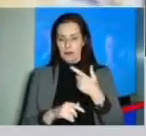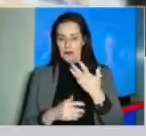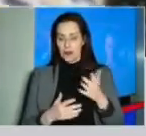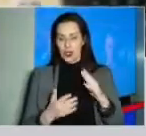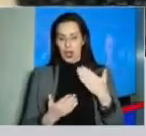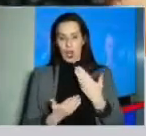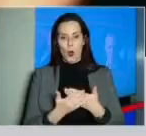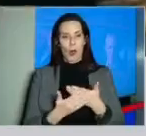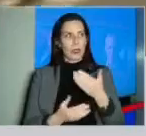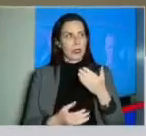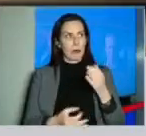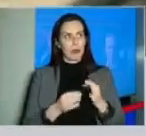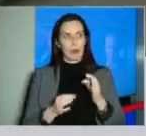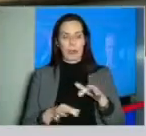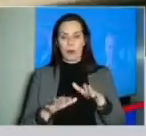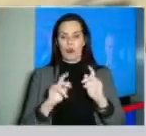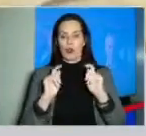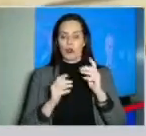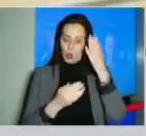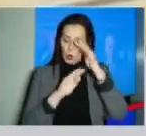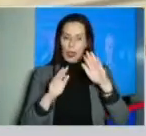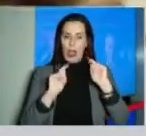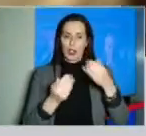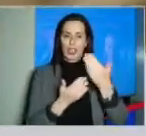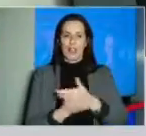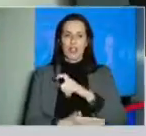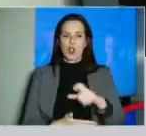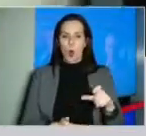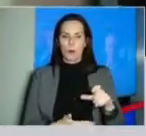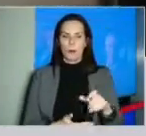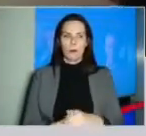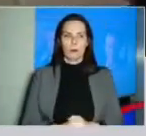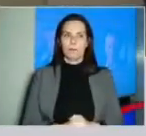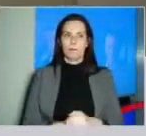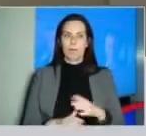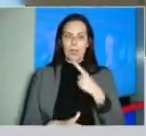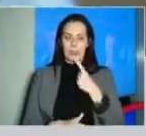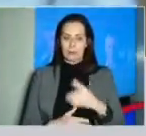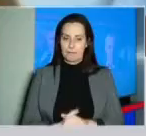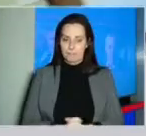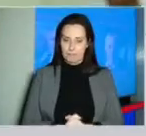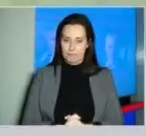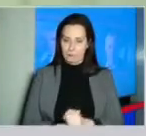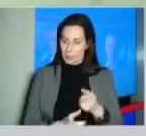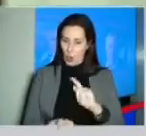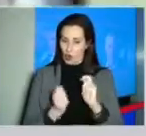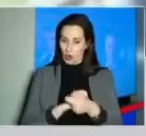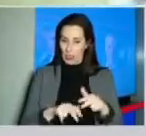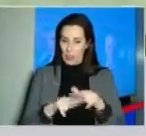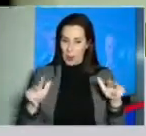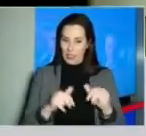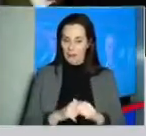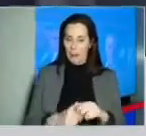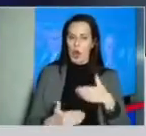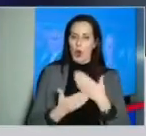שהיועץ המשפטי יודיע על הגשת כתב אישום, בכפוף לשימוע, זה לא יכול לשנות את התמונה?